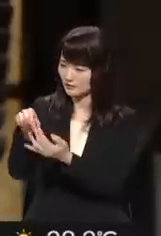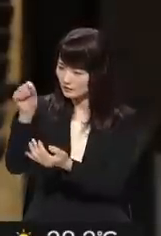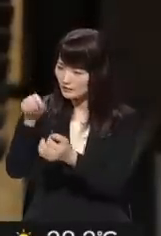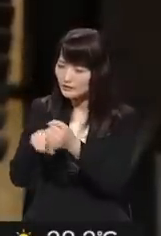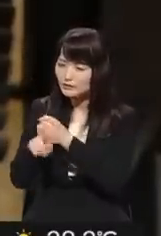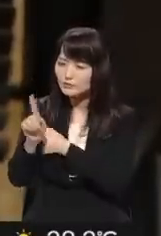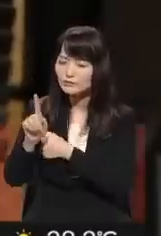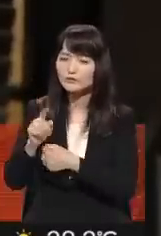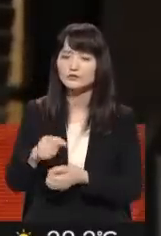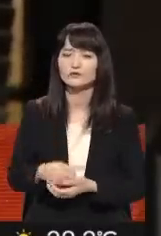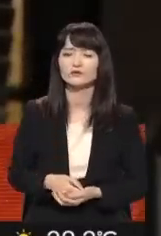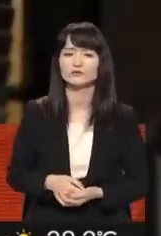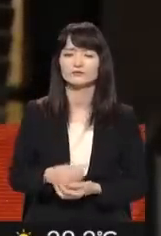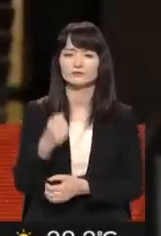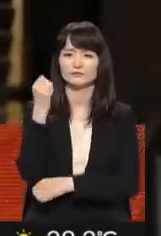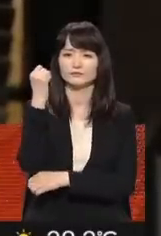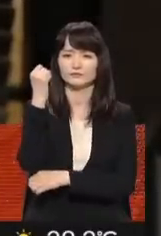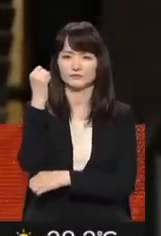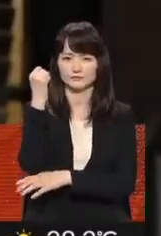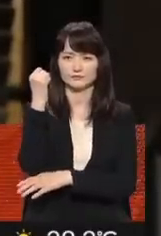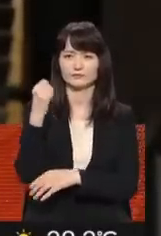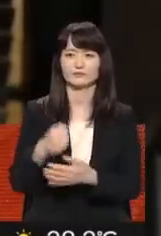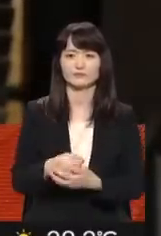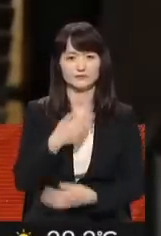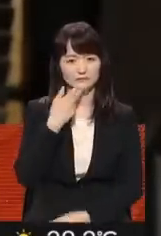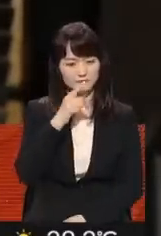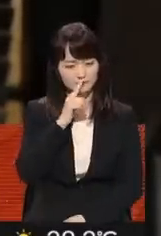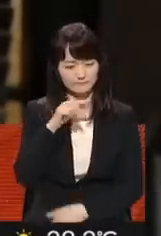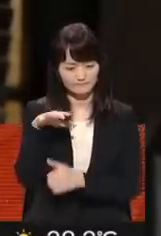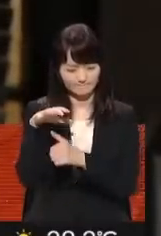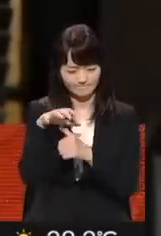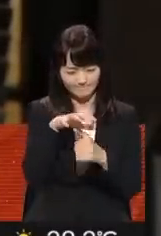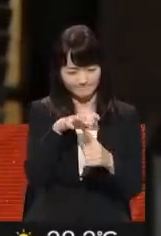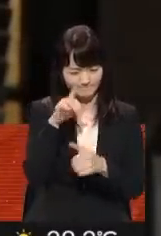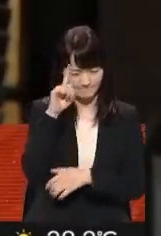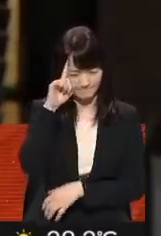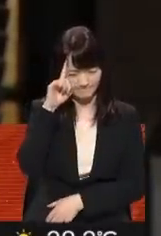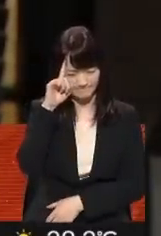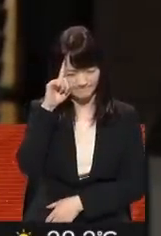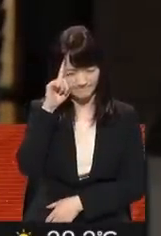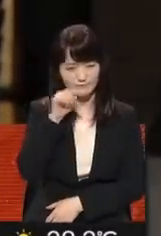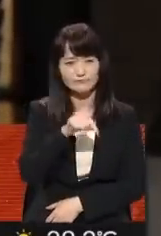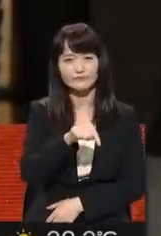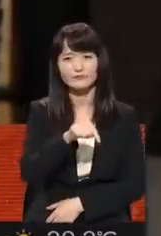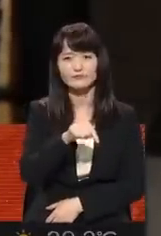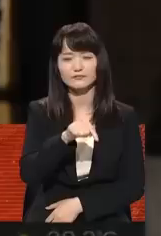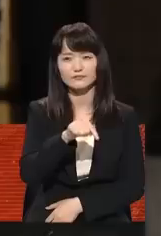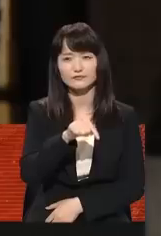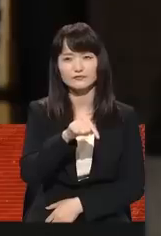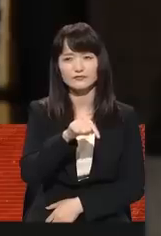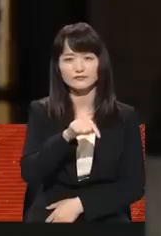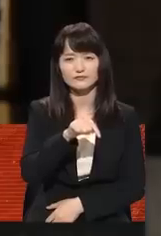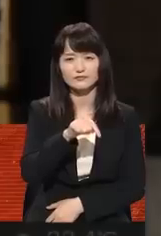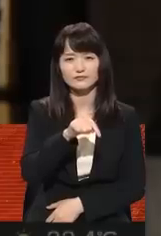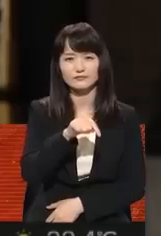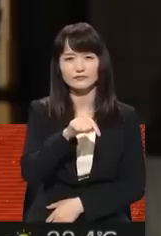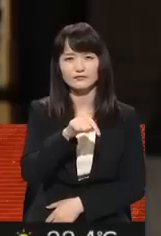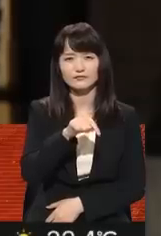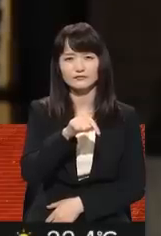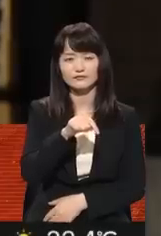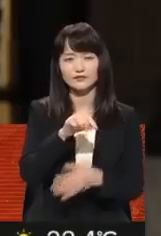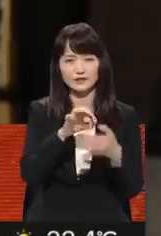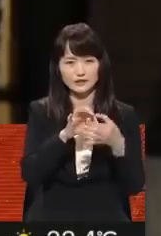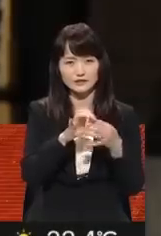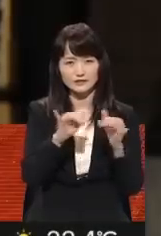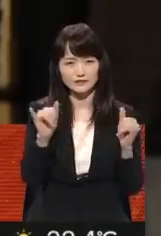했었거든요. 그러니까 기본적으로 뭐 본인이 영어에 대한 중압감이나 스트레스가 있기 때문에 그게 이제 투사될 수 있는 인물을 골랐을 것이다.